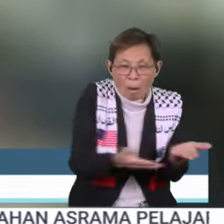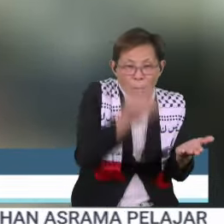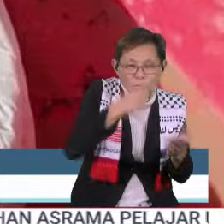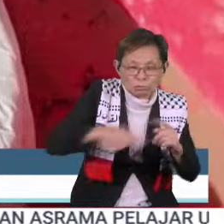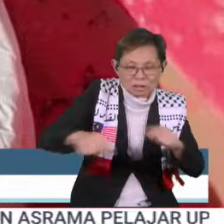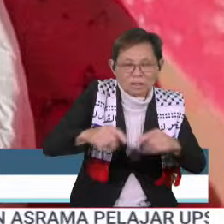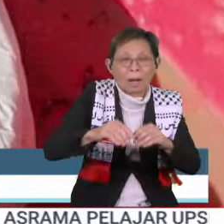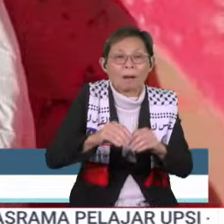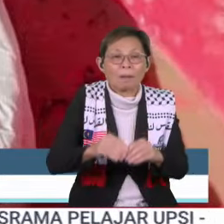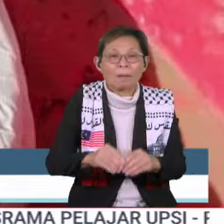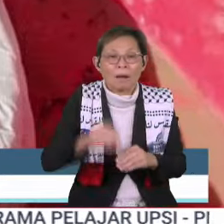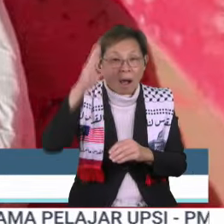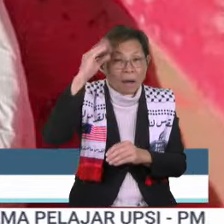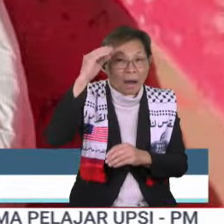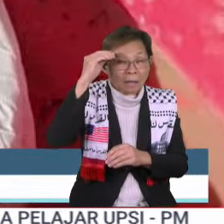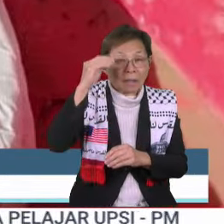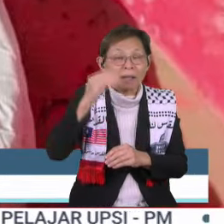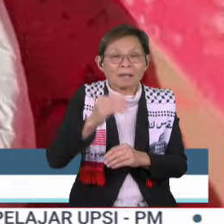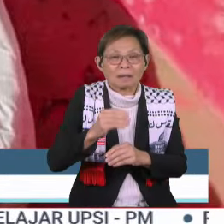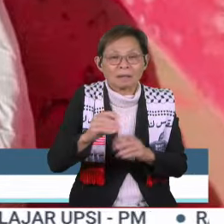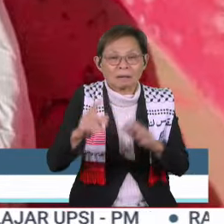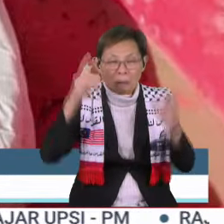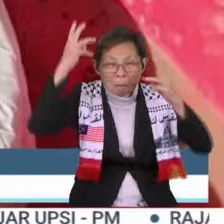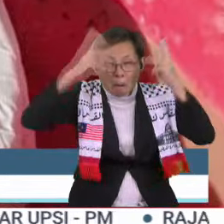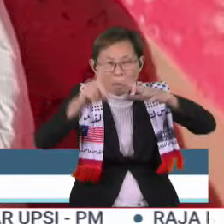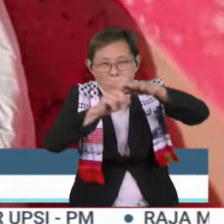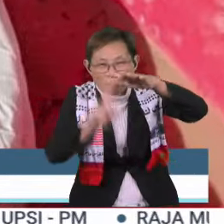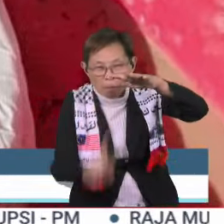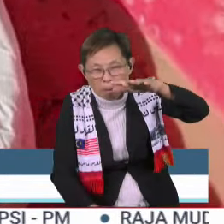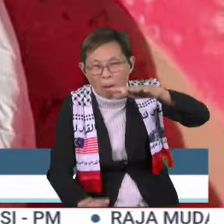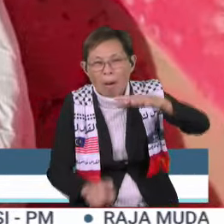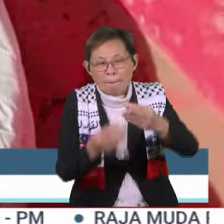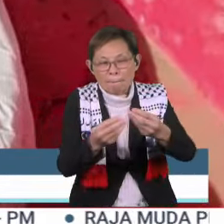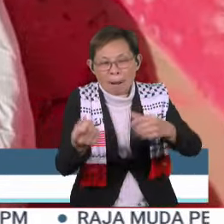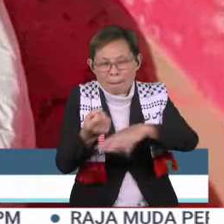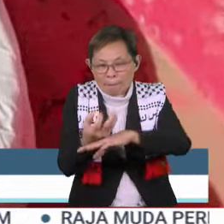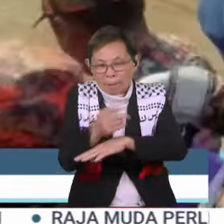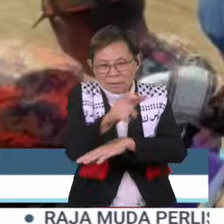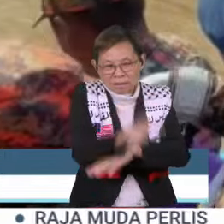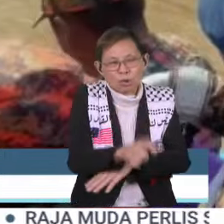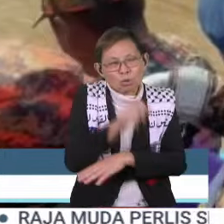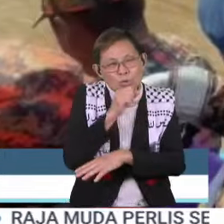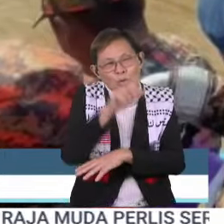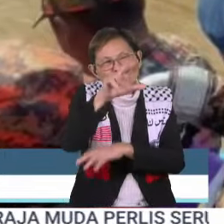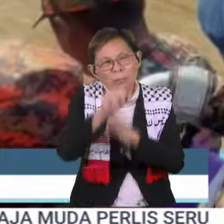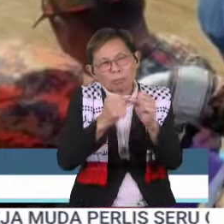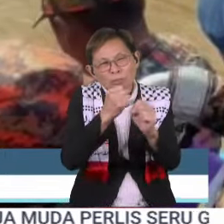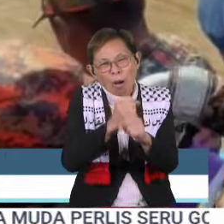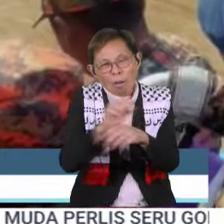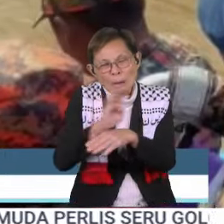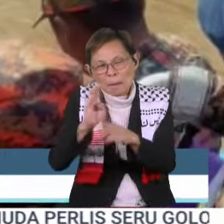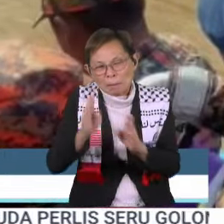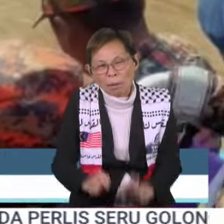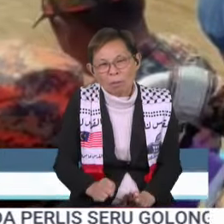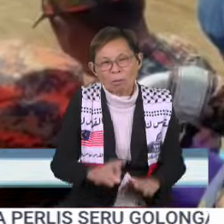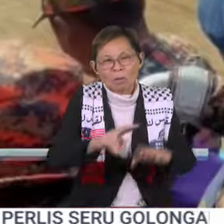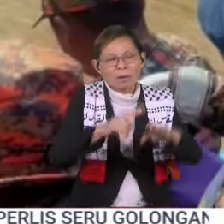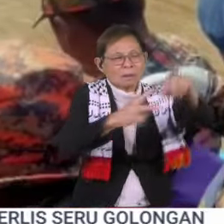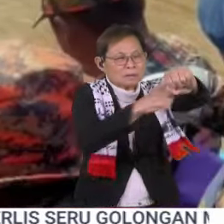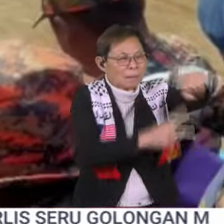ini melaporkan seorang lelaki di Huaitiri lemas selepas terjun di Jambatan Tendung Pasir Mas. Mangsa 30-an merupakan seorang ahli perniagaan disedari jatuh